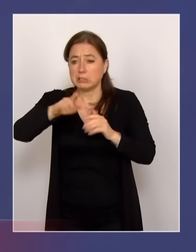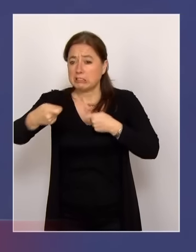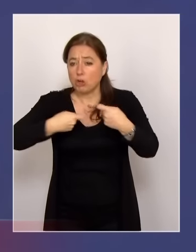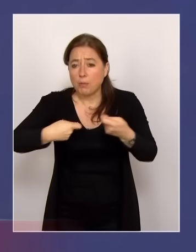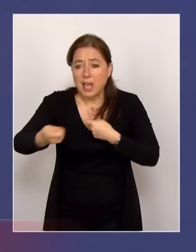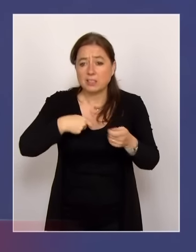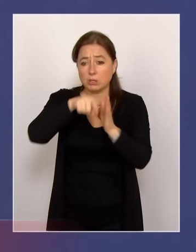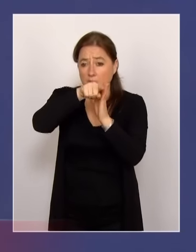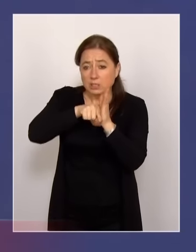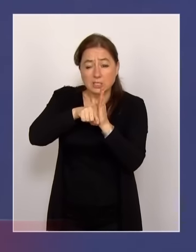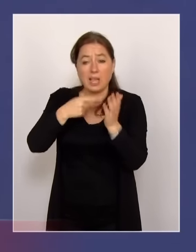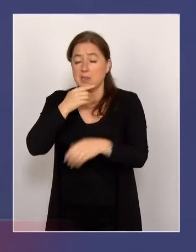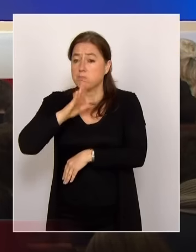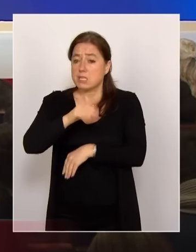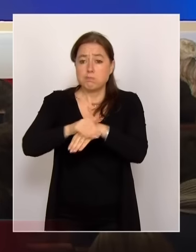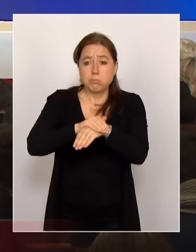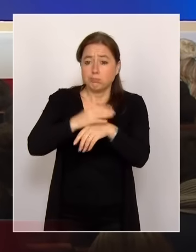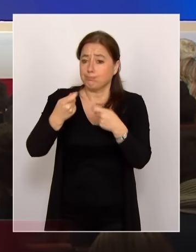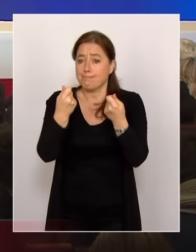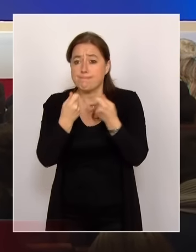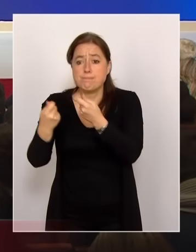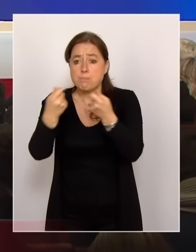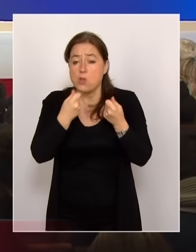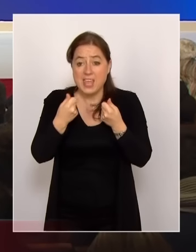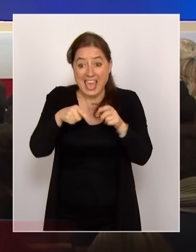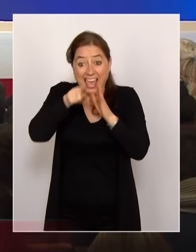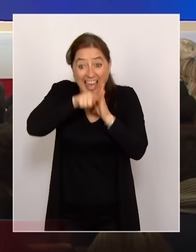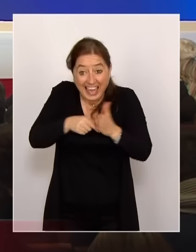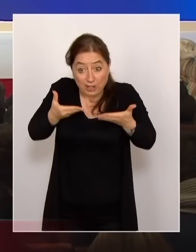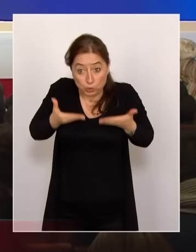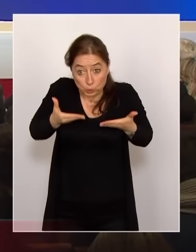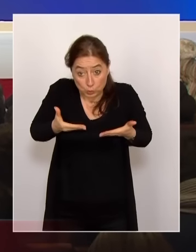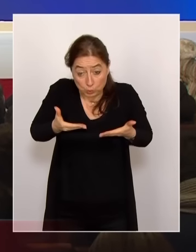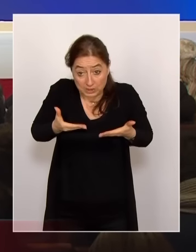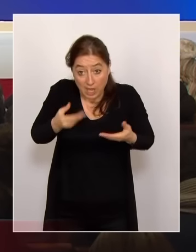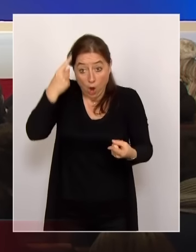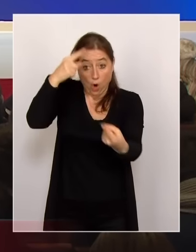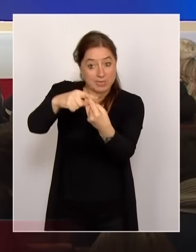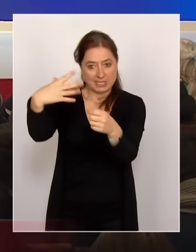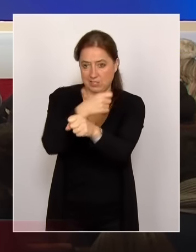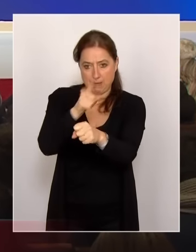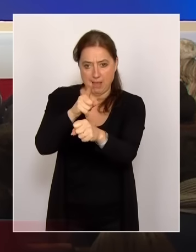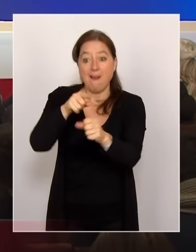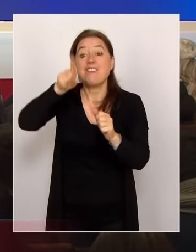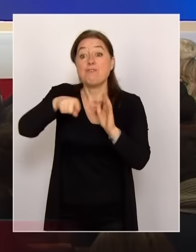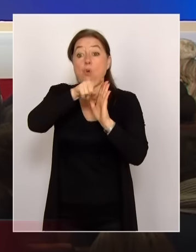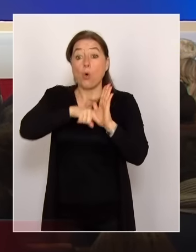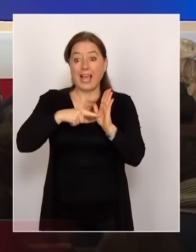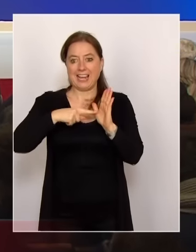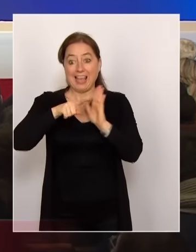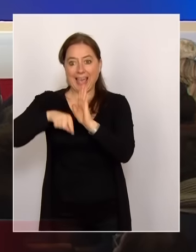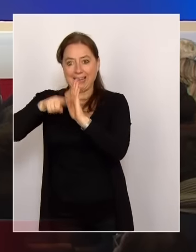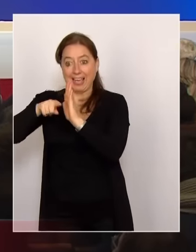monétaire et budgétaire qui sont les nôtres aujourd'hui, nous n'y arriverons pas. Et ça se fera avec un